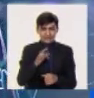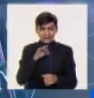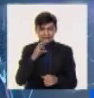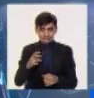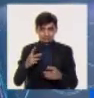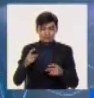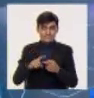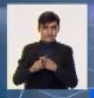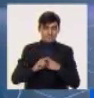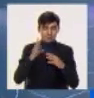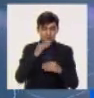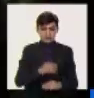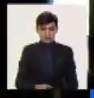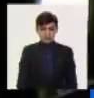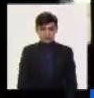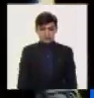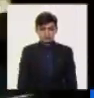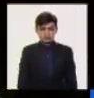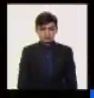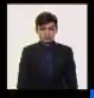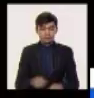для здоровья.